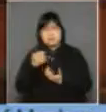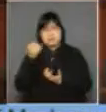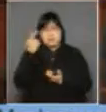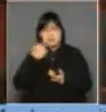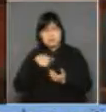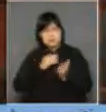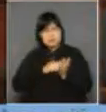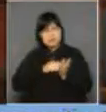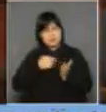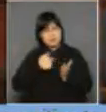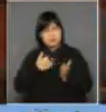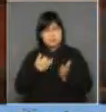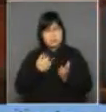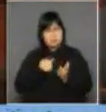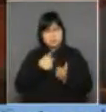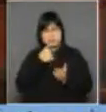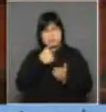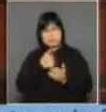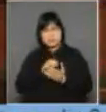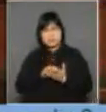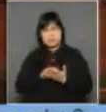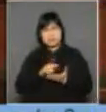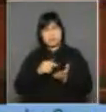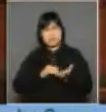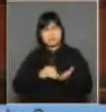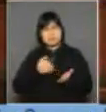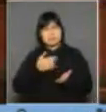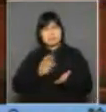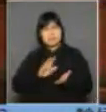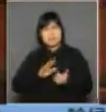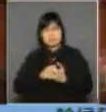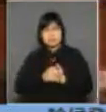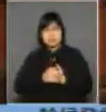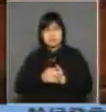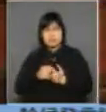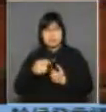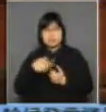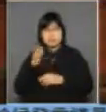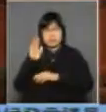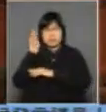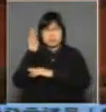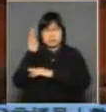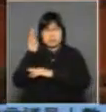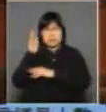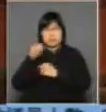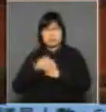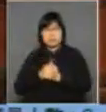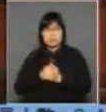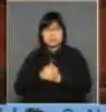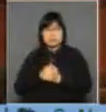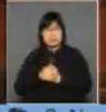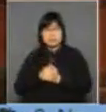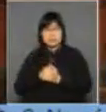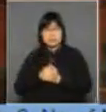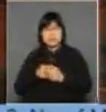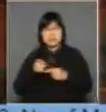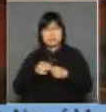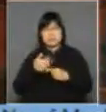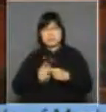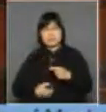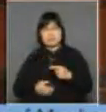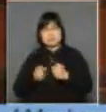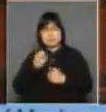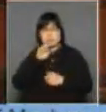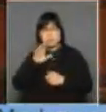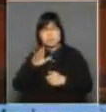我，你又不需要欣賞我的，只不過呢，其實我所說的都是真心的說話，是